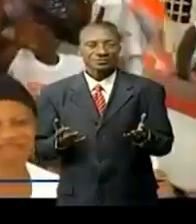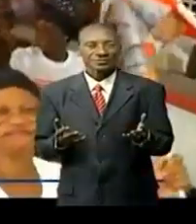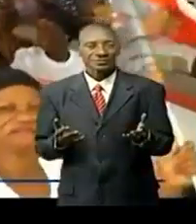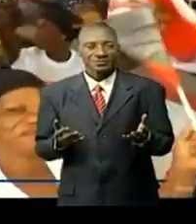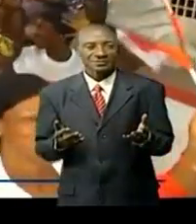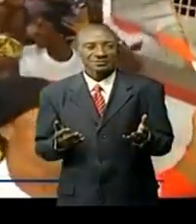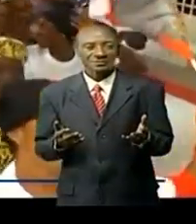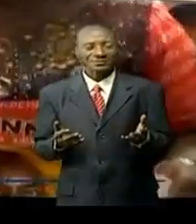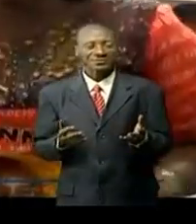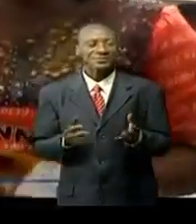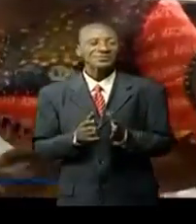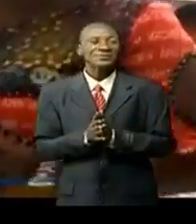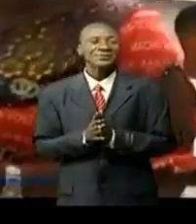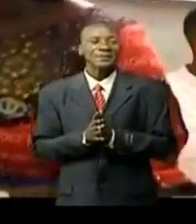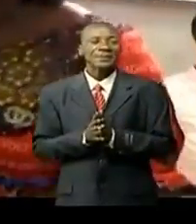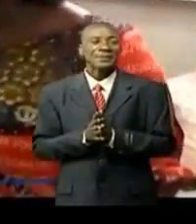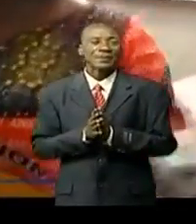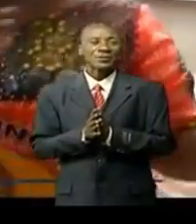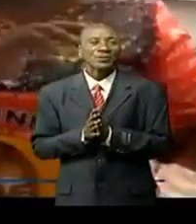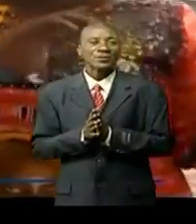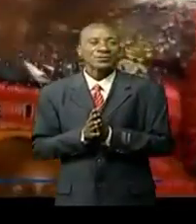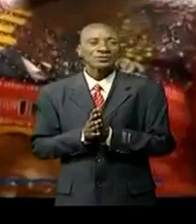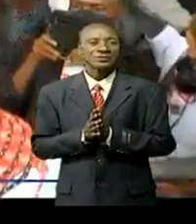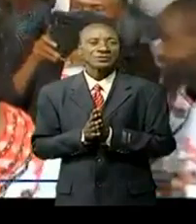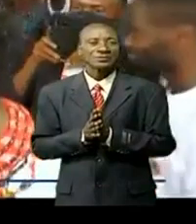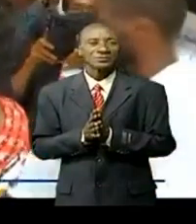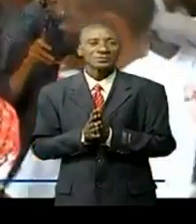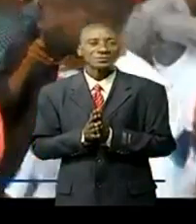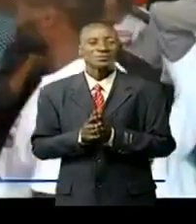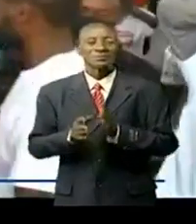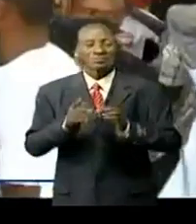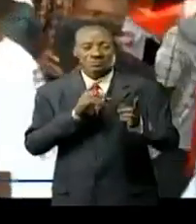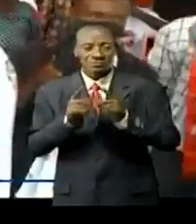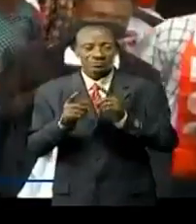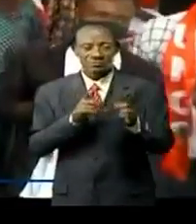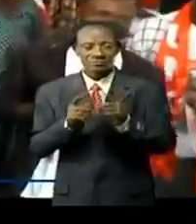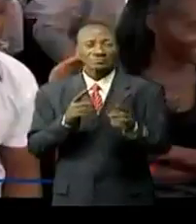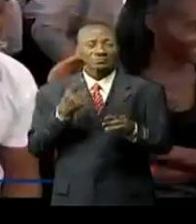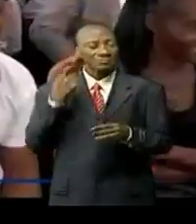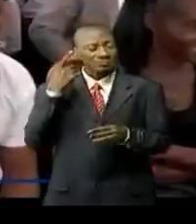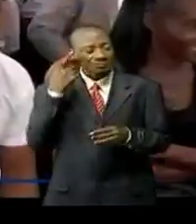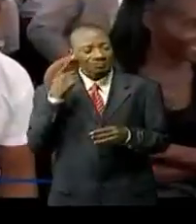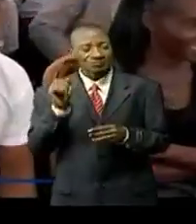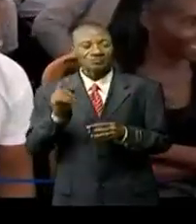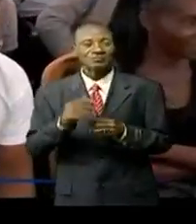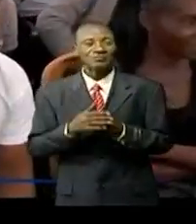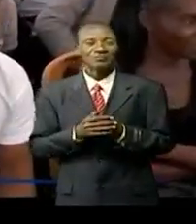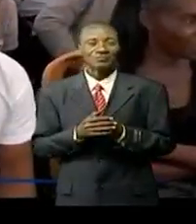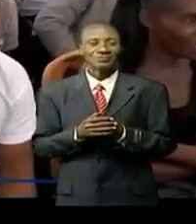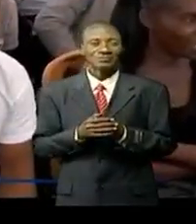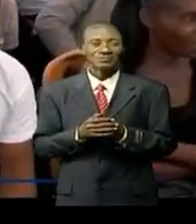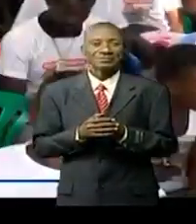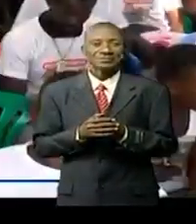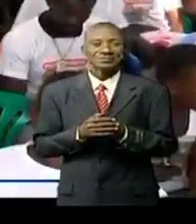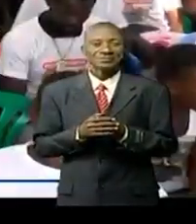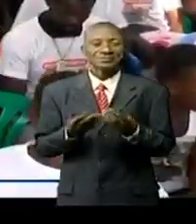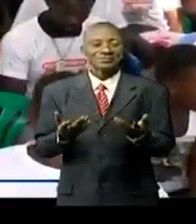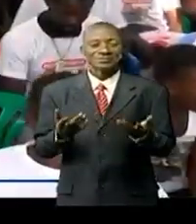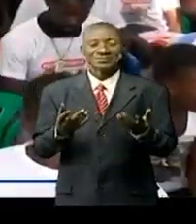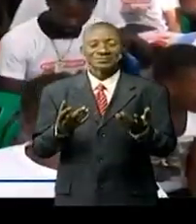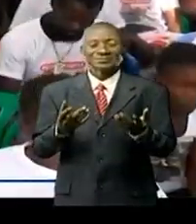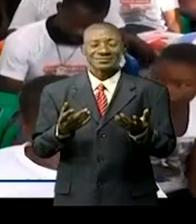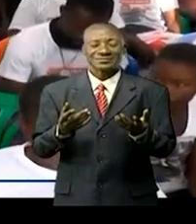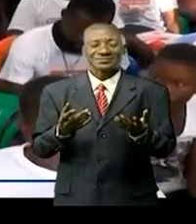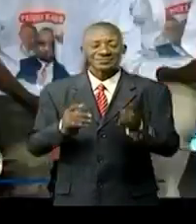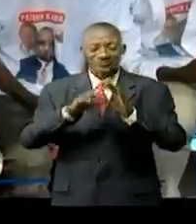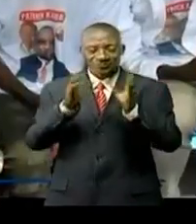nation congolaise, UNC, qui tient à rafler plusieurs sièges à tous les niveaux, met toutes ses batteries en marche pour